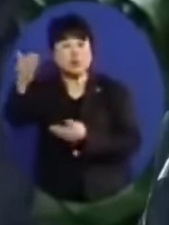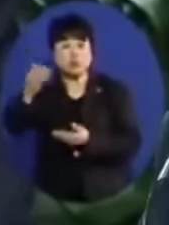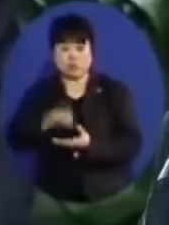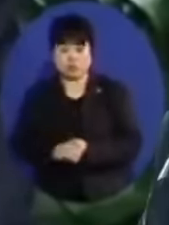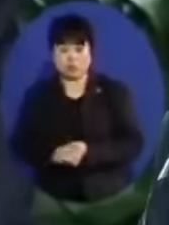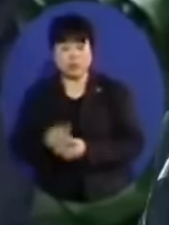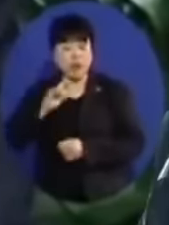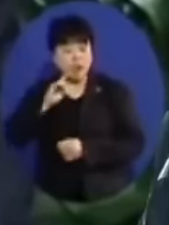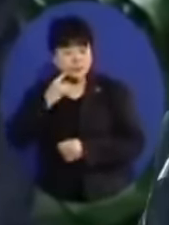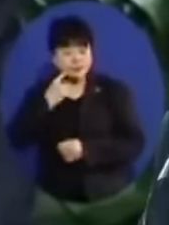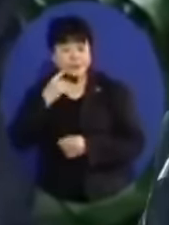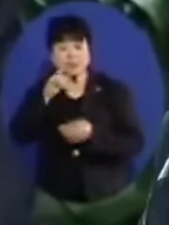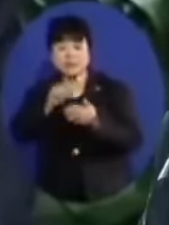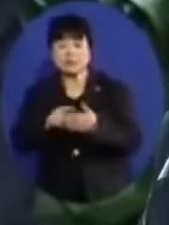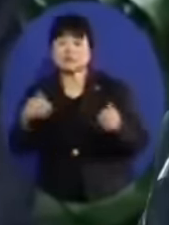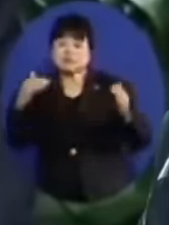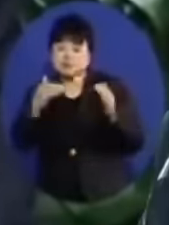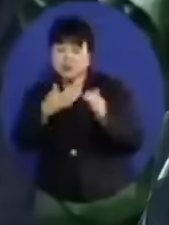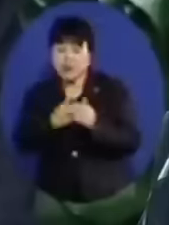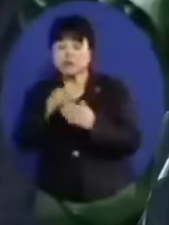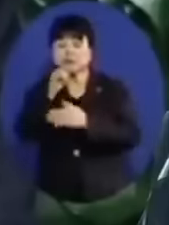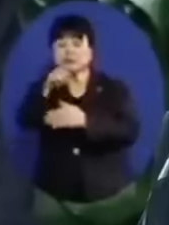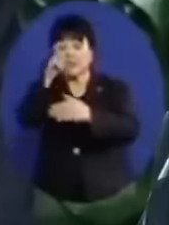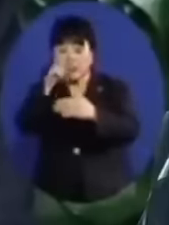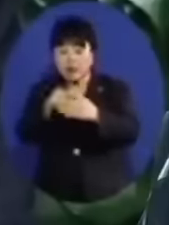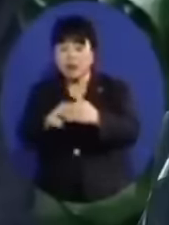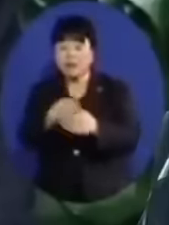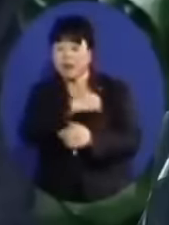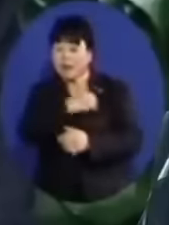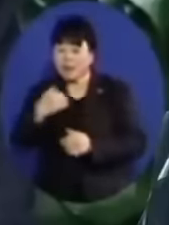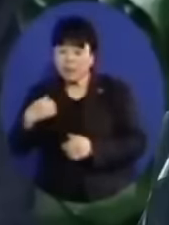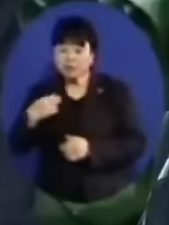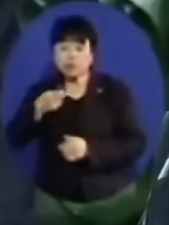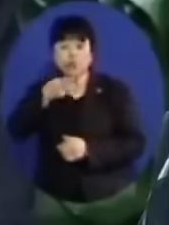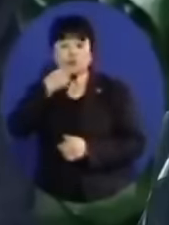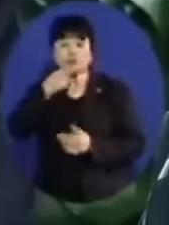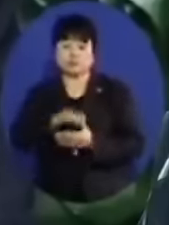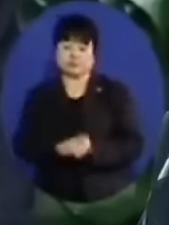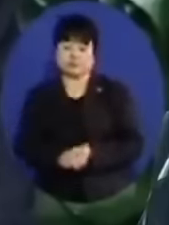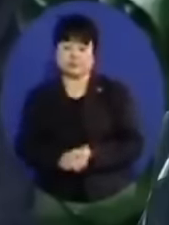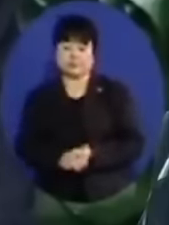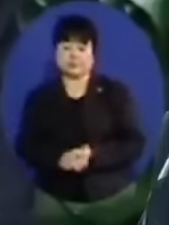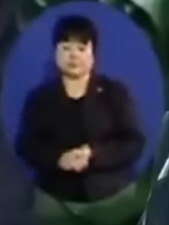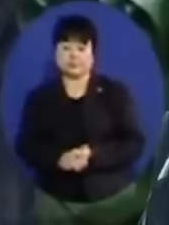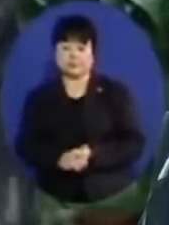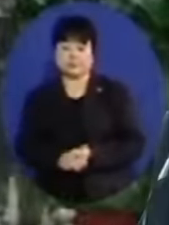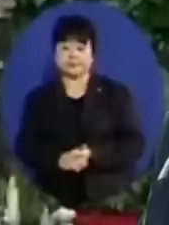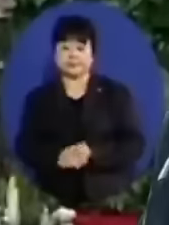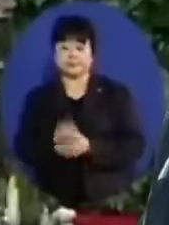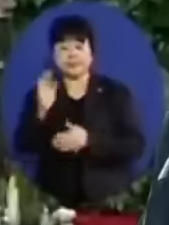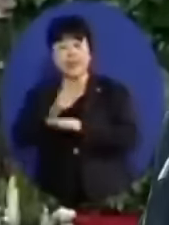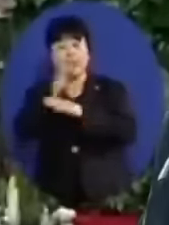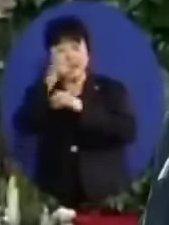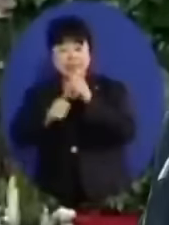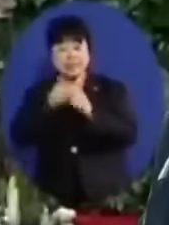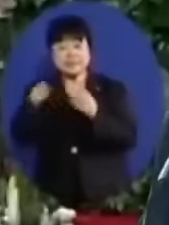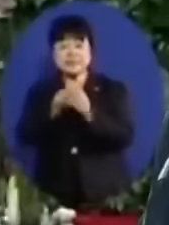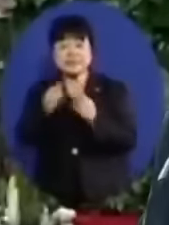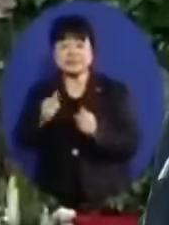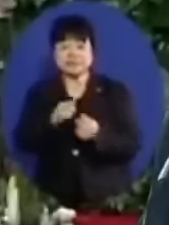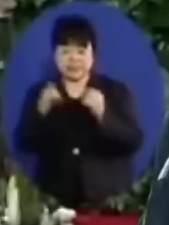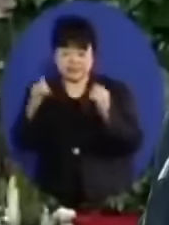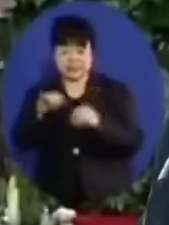그러므로 그 아름다움이 끝까지 그 마음을 만족해 주지 못하는 것입니다. 하나님을 믿지 않는